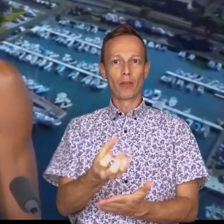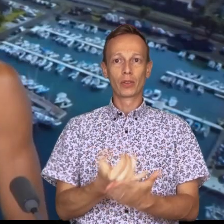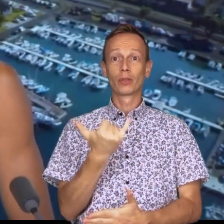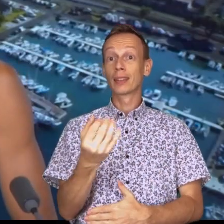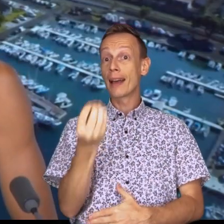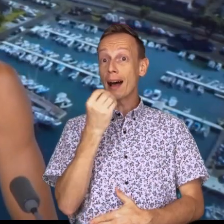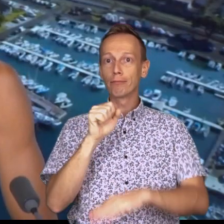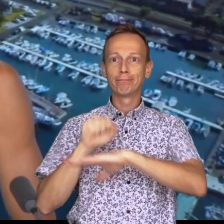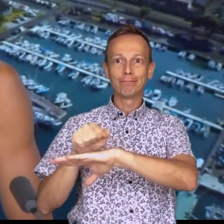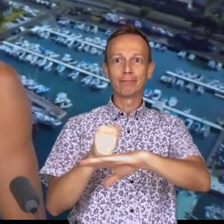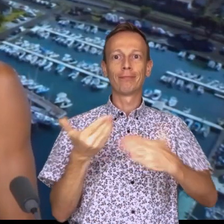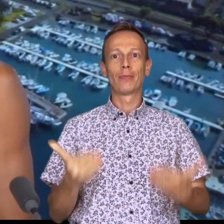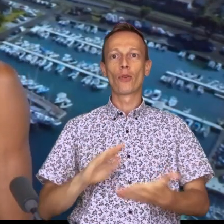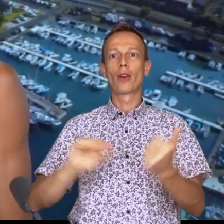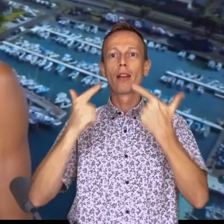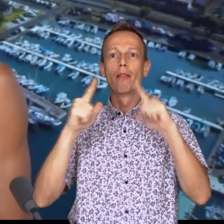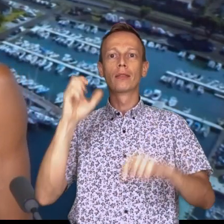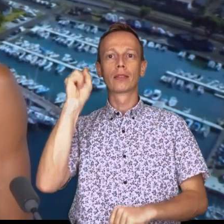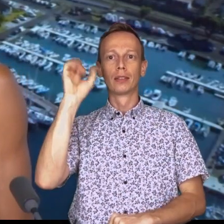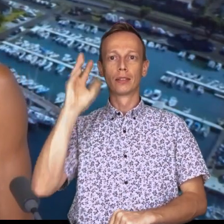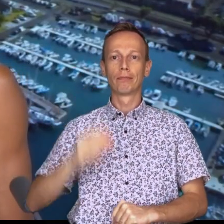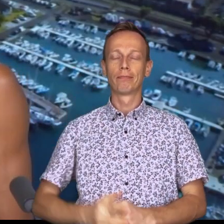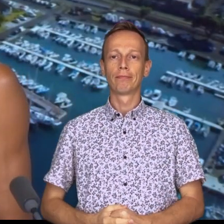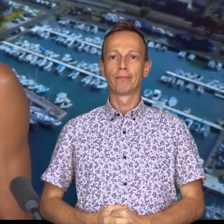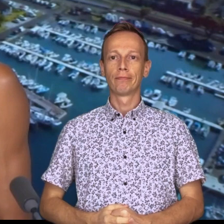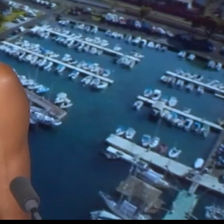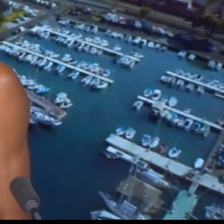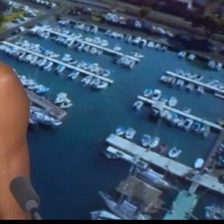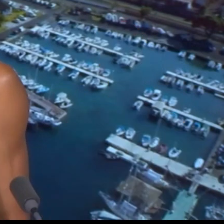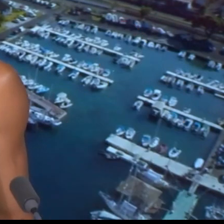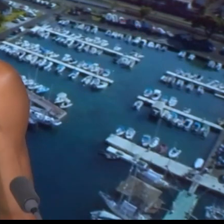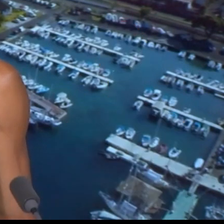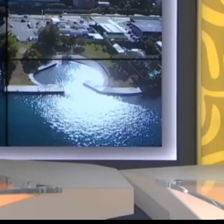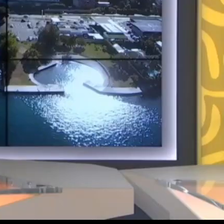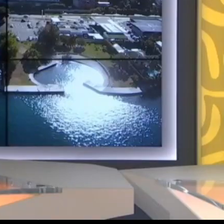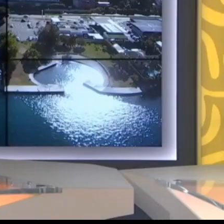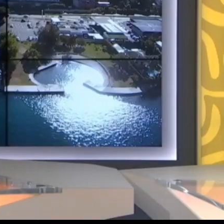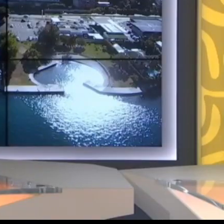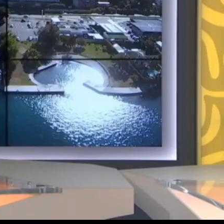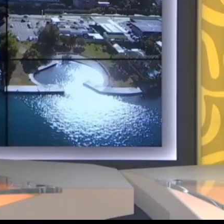C'est la fin de cette édition. Si vous êtes à table, bon appétit. À tout de suite pour votre journal en Tahiti.